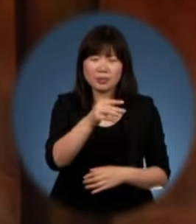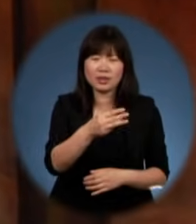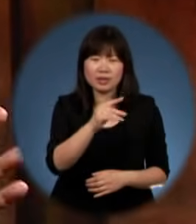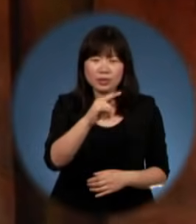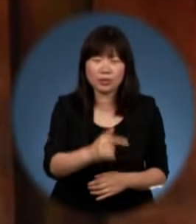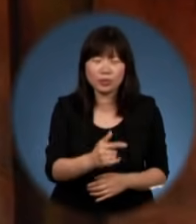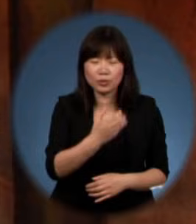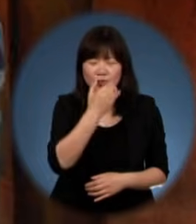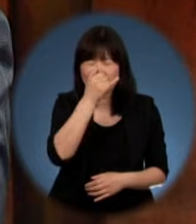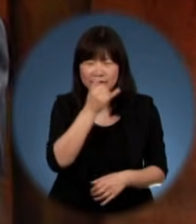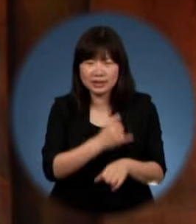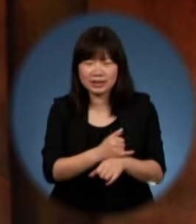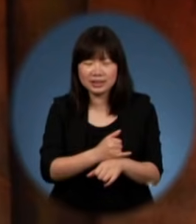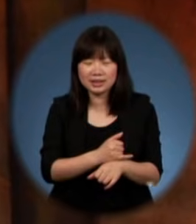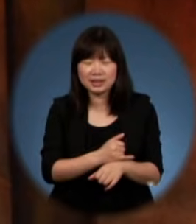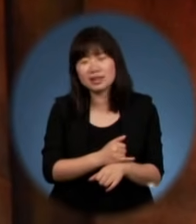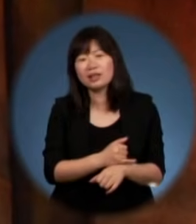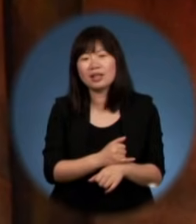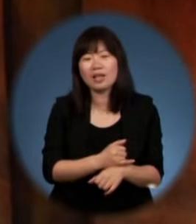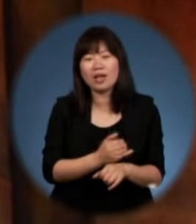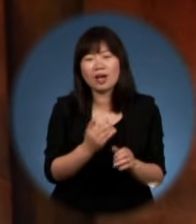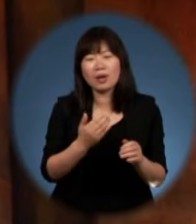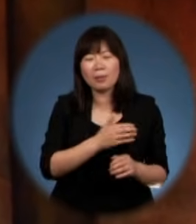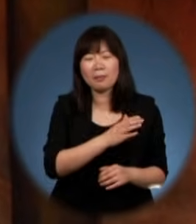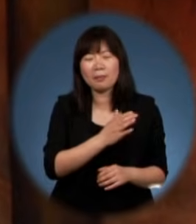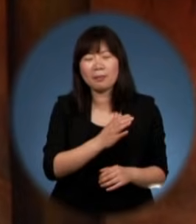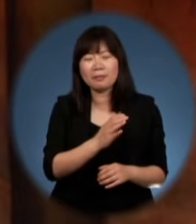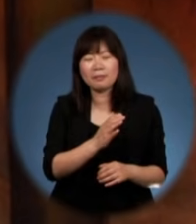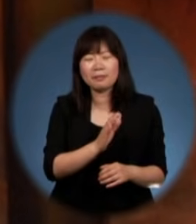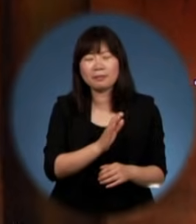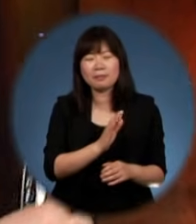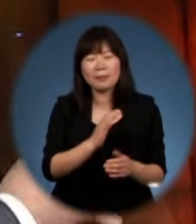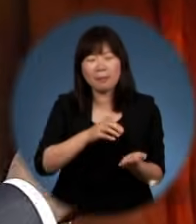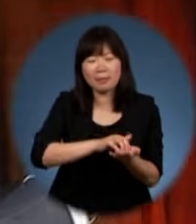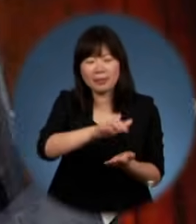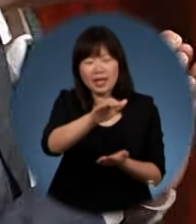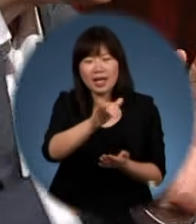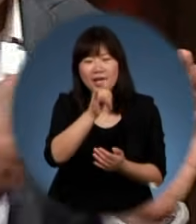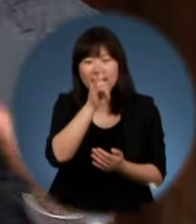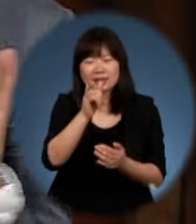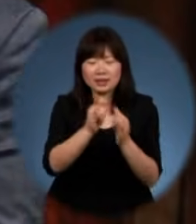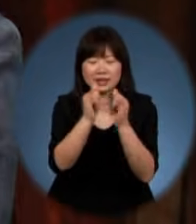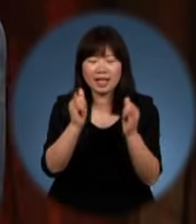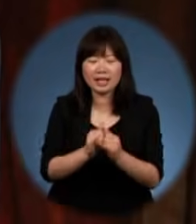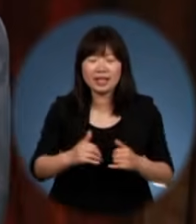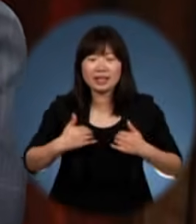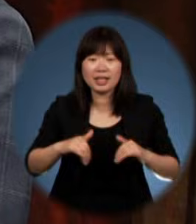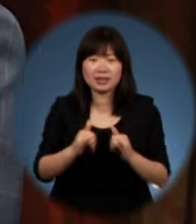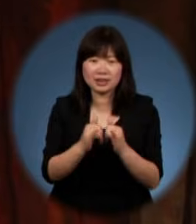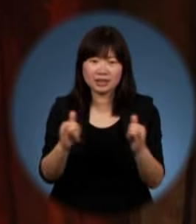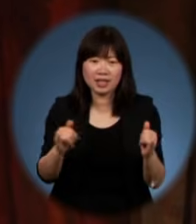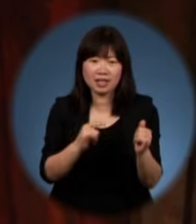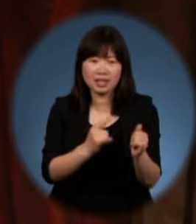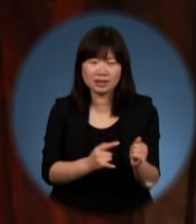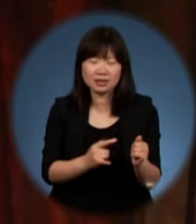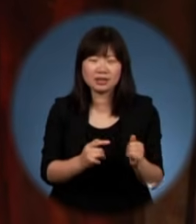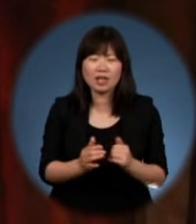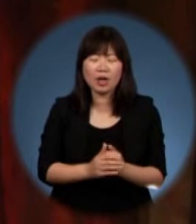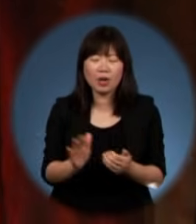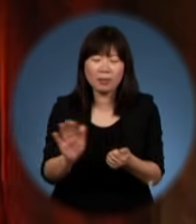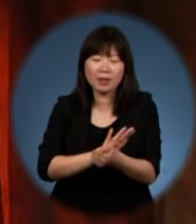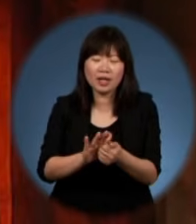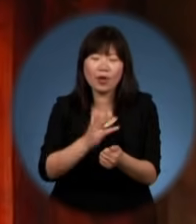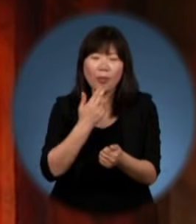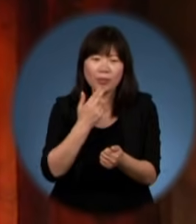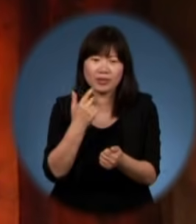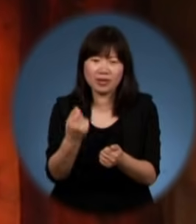꿈꾸던 이상 사회는 베타 즉 이었다는 것입니다 그 사회의 약자들을 배려하지